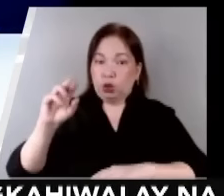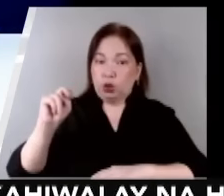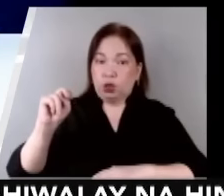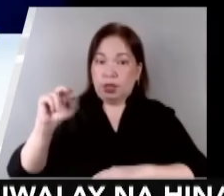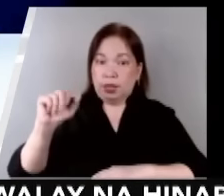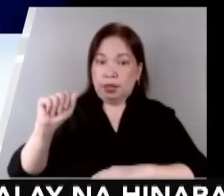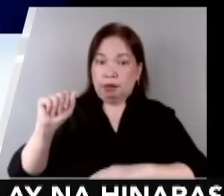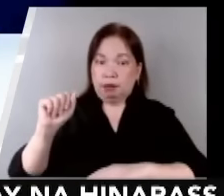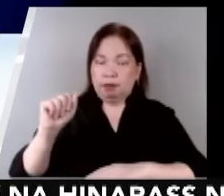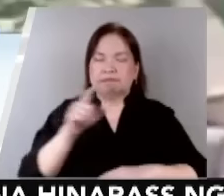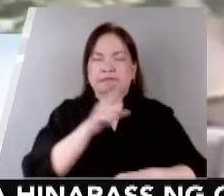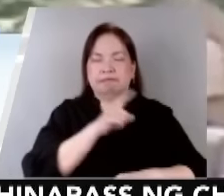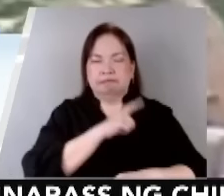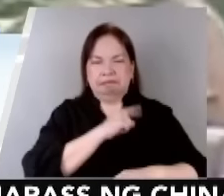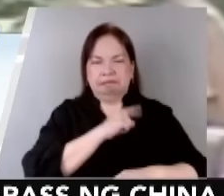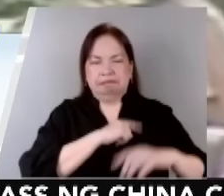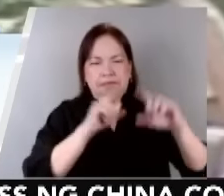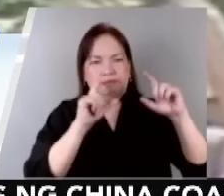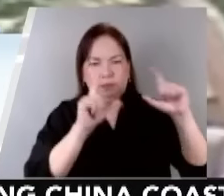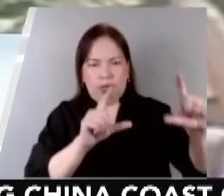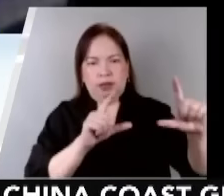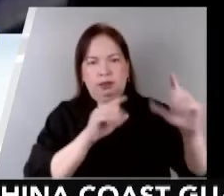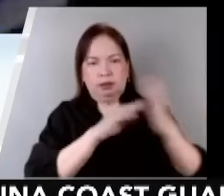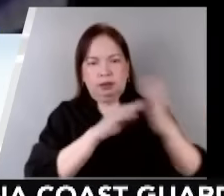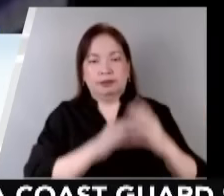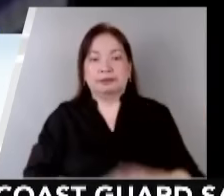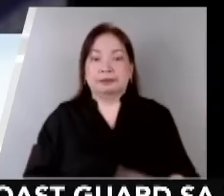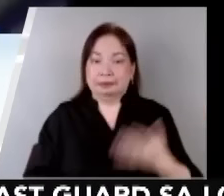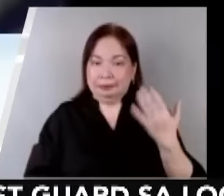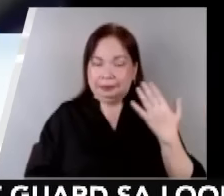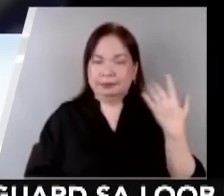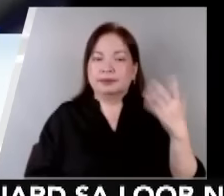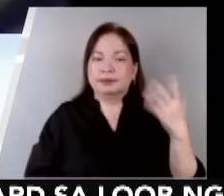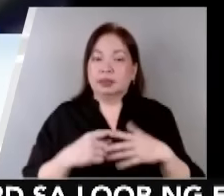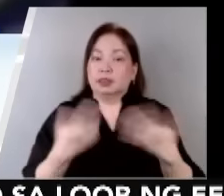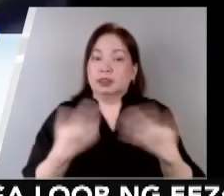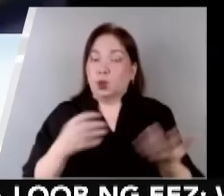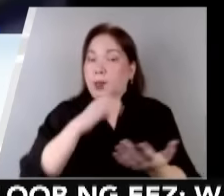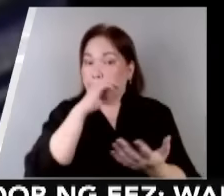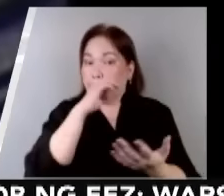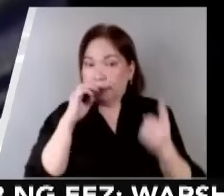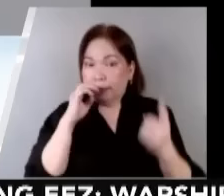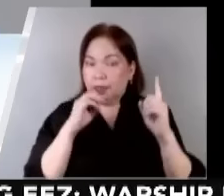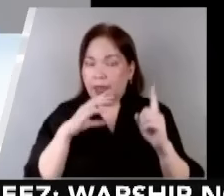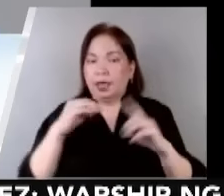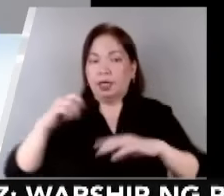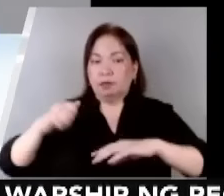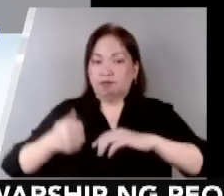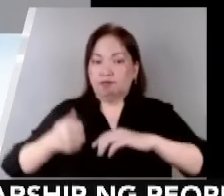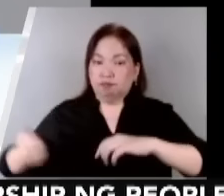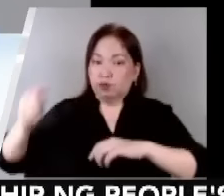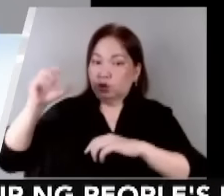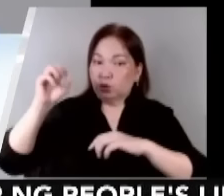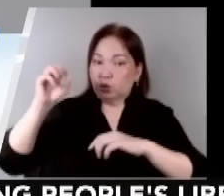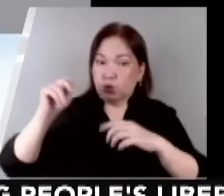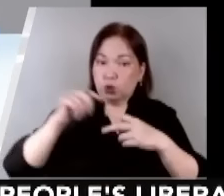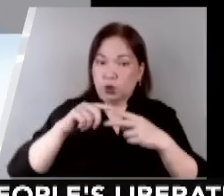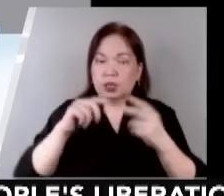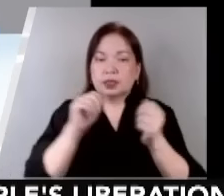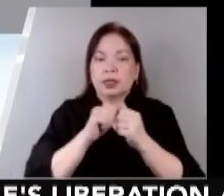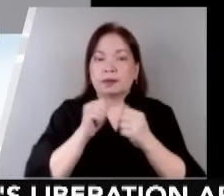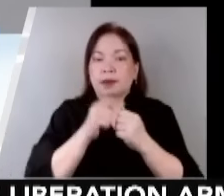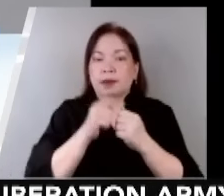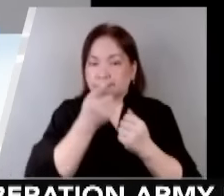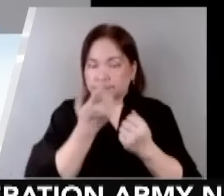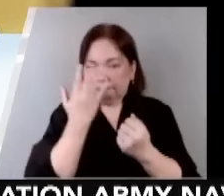guilty as charged. Bukod kay Estrada at Corona, kabilang din sa mga na-impeach na opisyal sa bansa, sina Ombudsman Merceditas Gutierrez